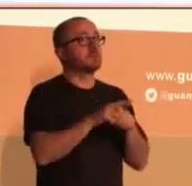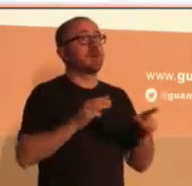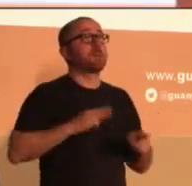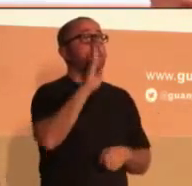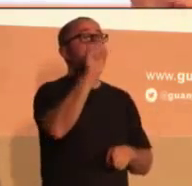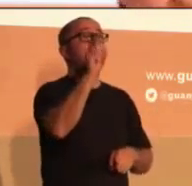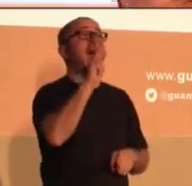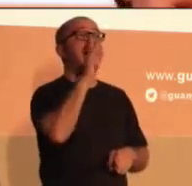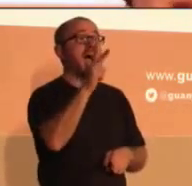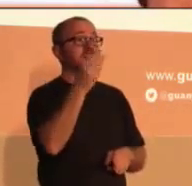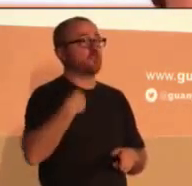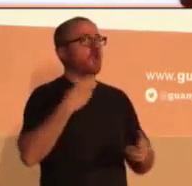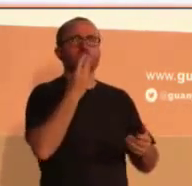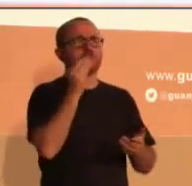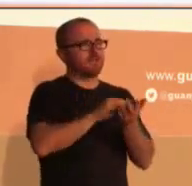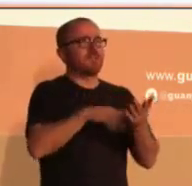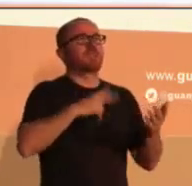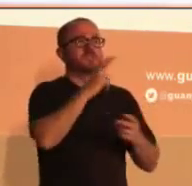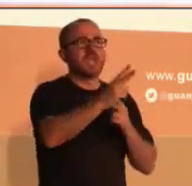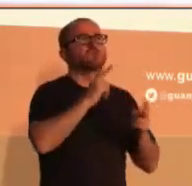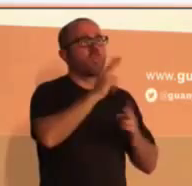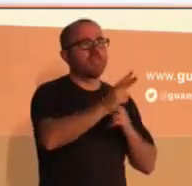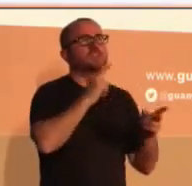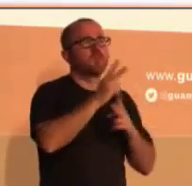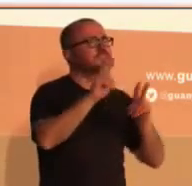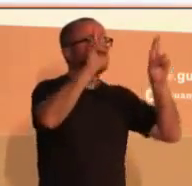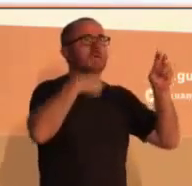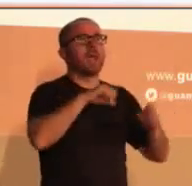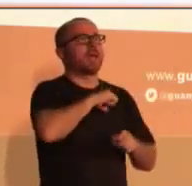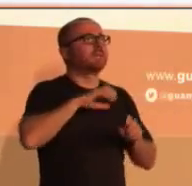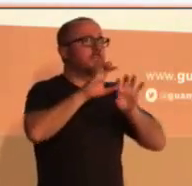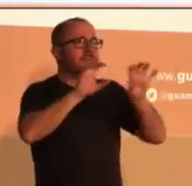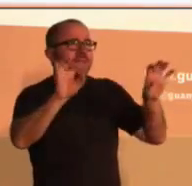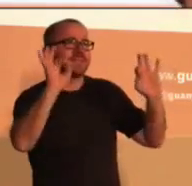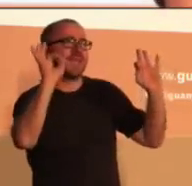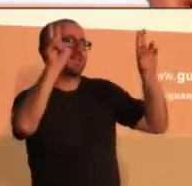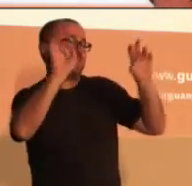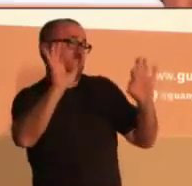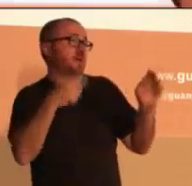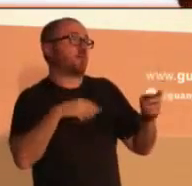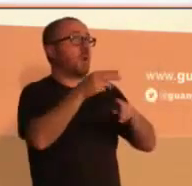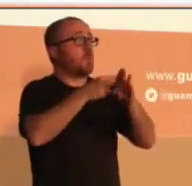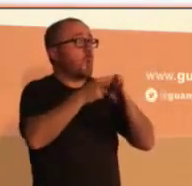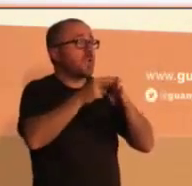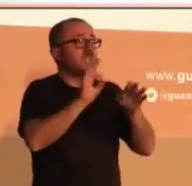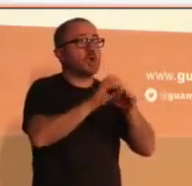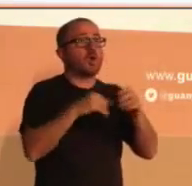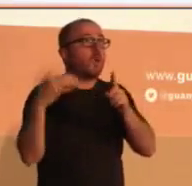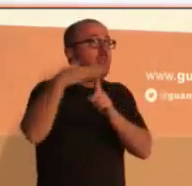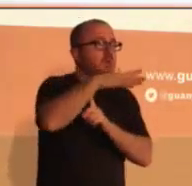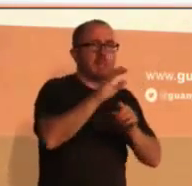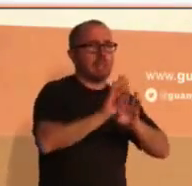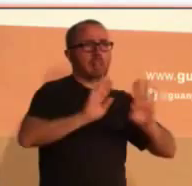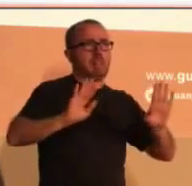sempre hem insistit en la importància de la partidisme i de la independència de la PA i dels moviments per la seva pluralitat precisament,